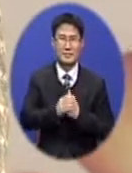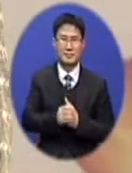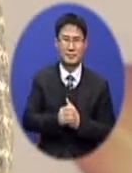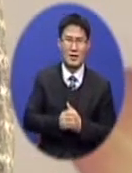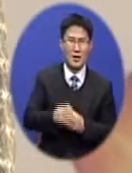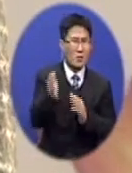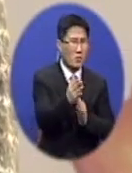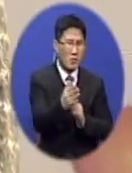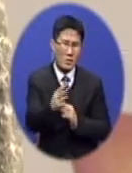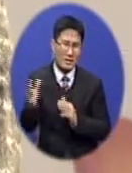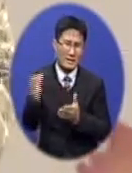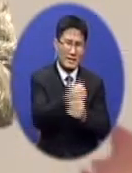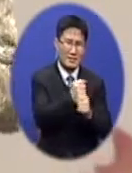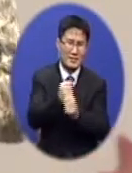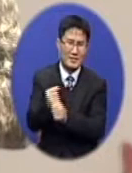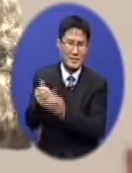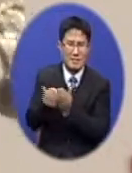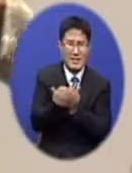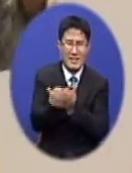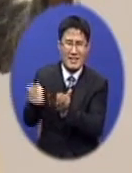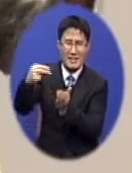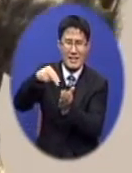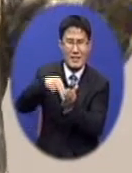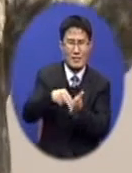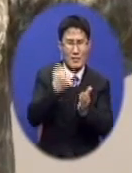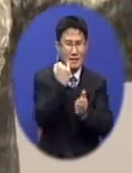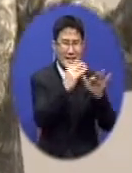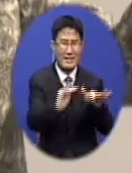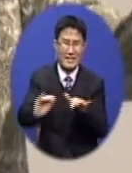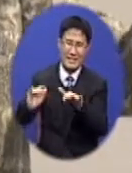고기 빼타고 바다로 가자.